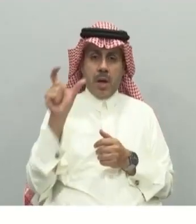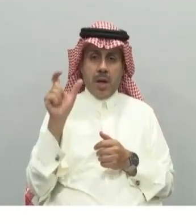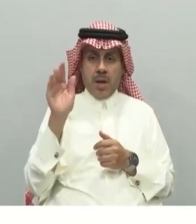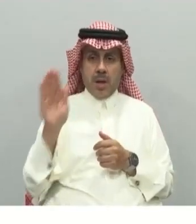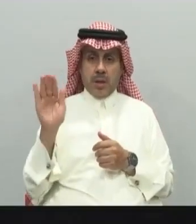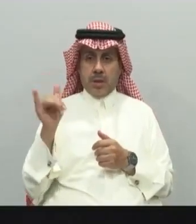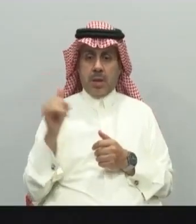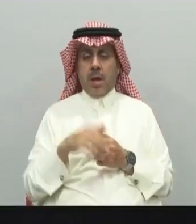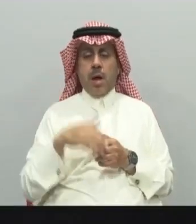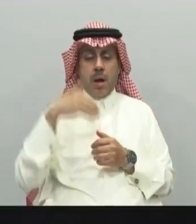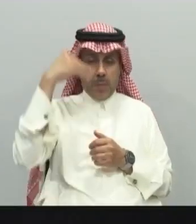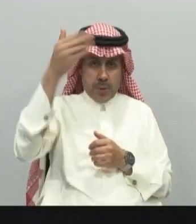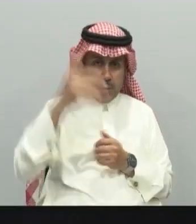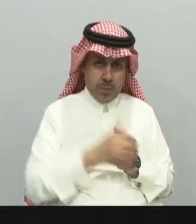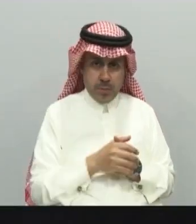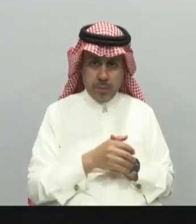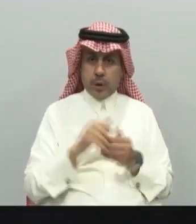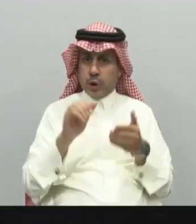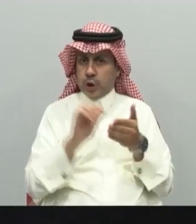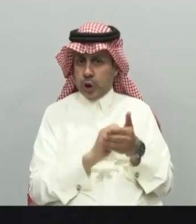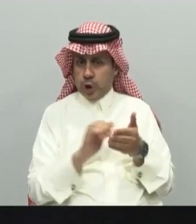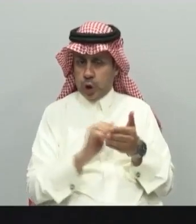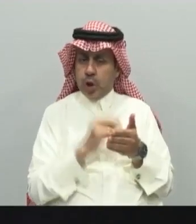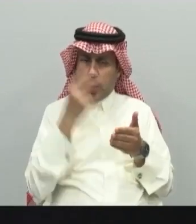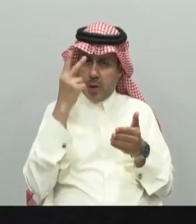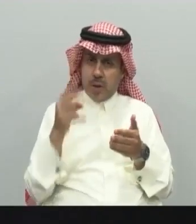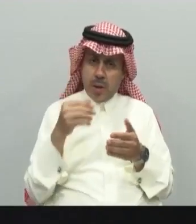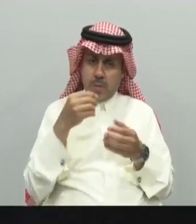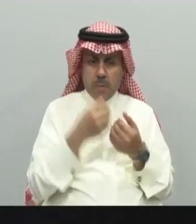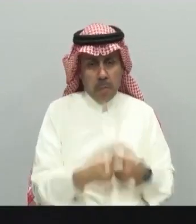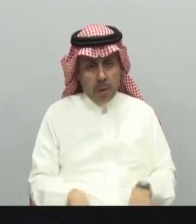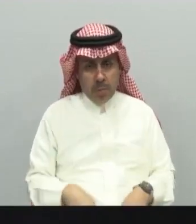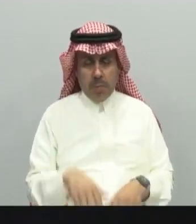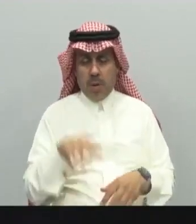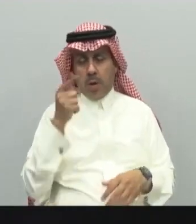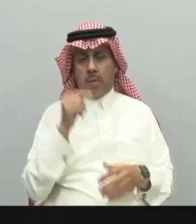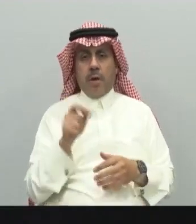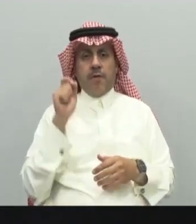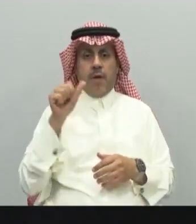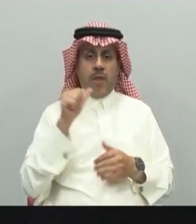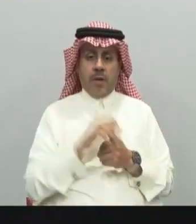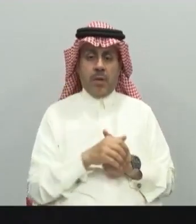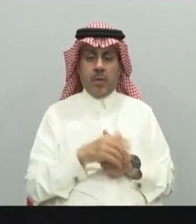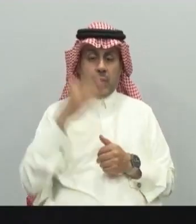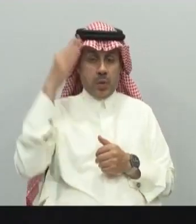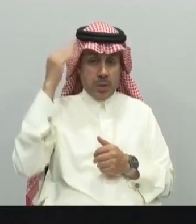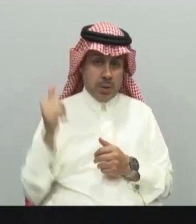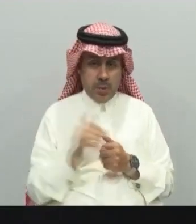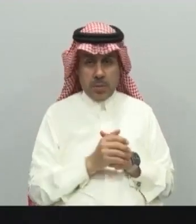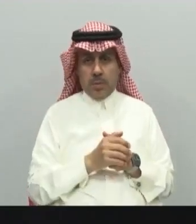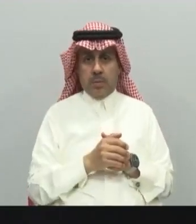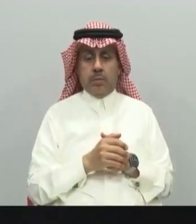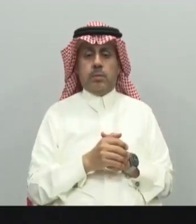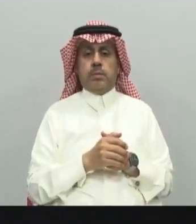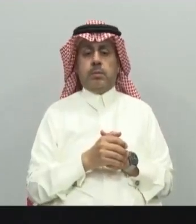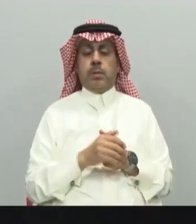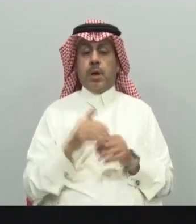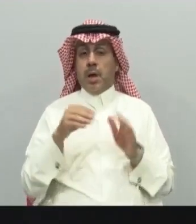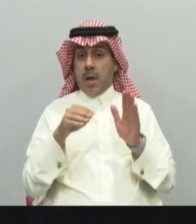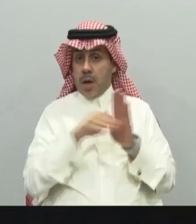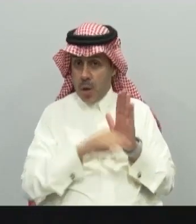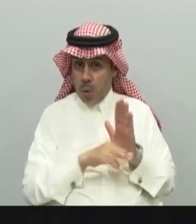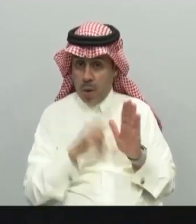اختل الشرطان جميعا فهو من ربى الفضل والنسيئه هذا النوع الاول ناتي الى النوع